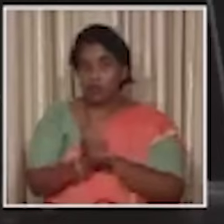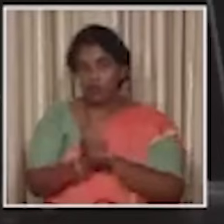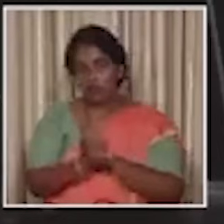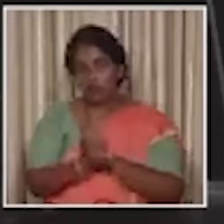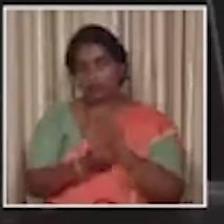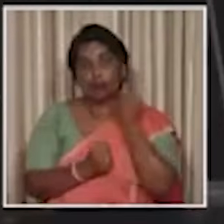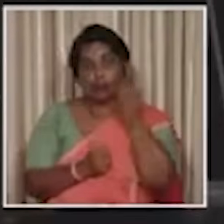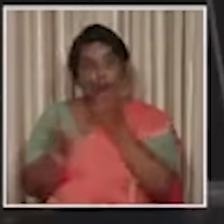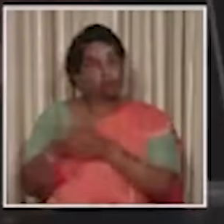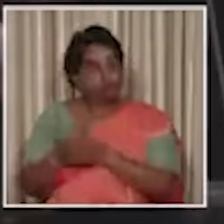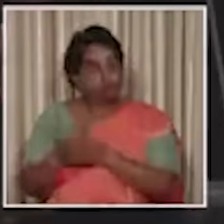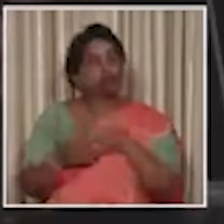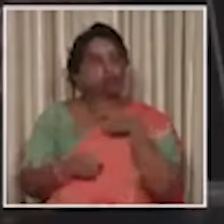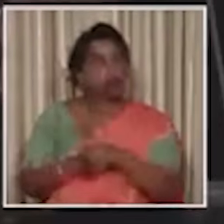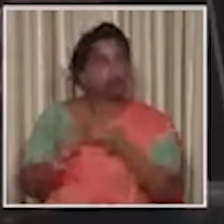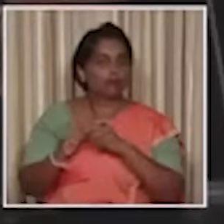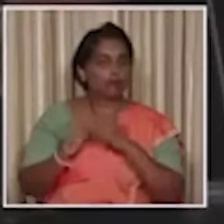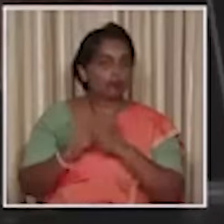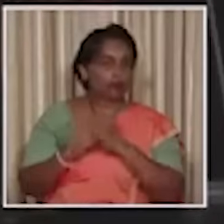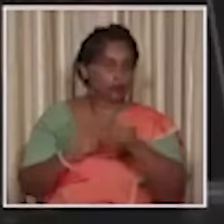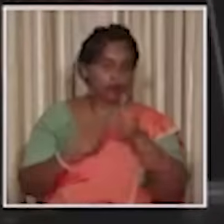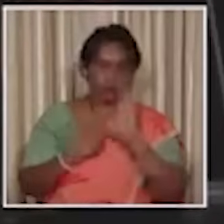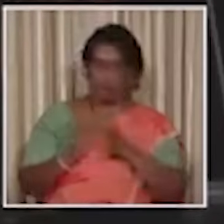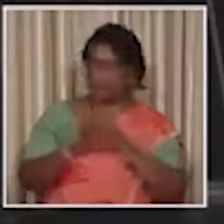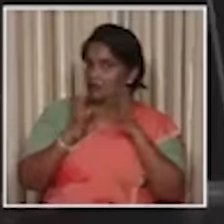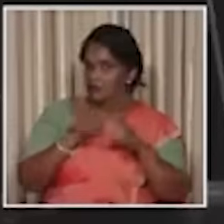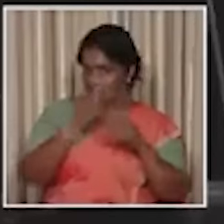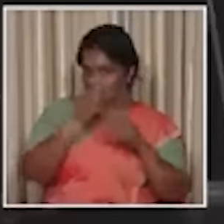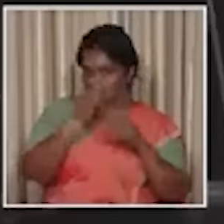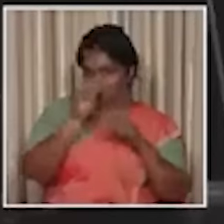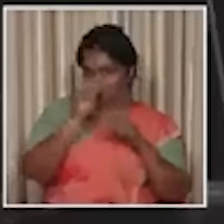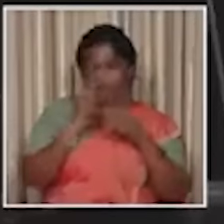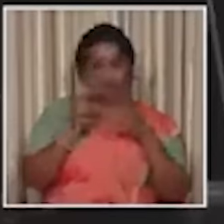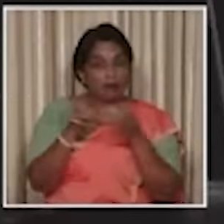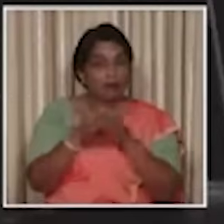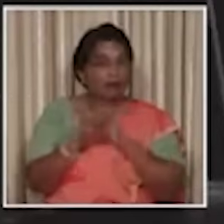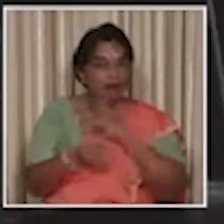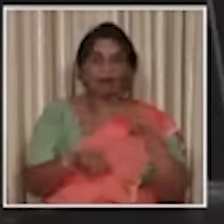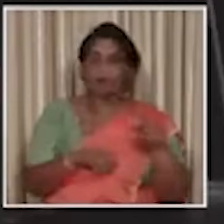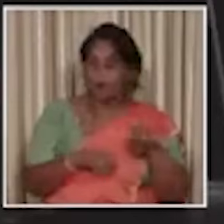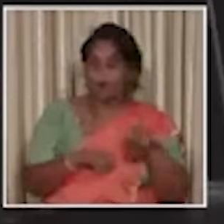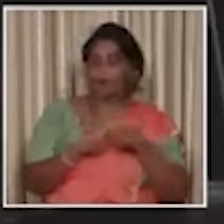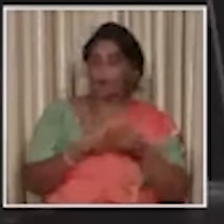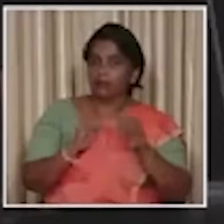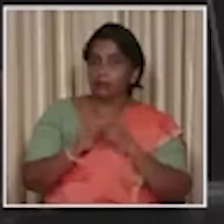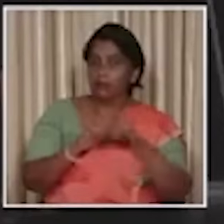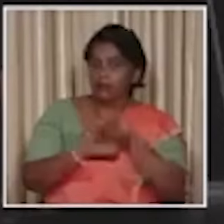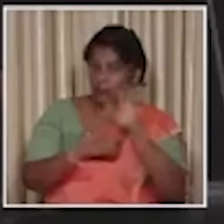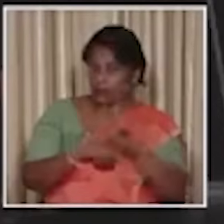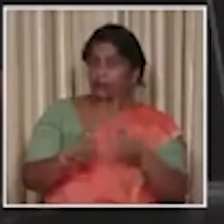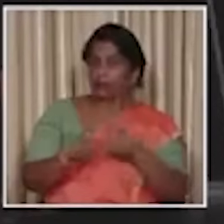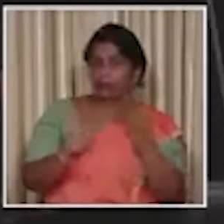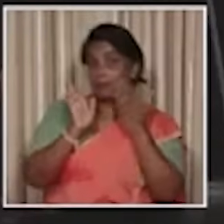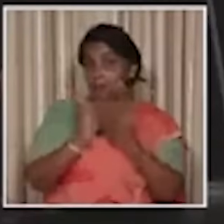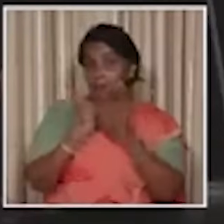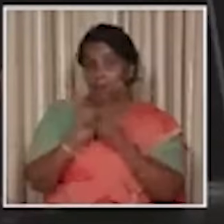நிகழ்வுகளை குழப்புவதற்கென்றே பல குழுக்கள் உருவாக்கப்பட்டிருக்கிறது. அந்த குழுக்கள் மோதல்கள் இருப்பது போல காட்டி இந்த மாவீரர் தினங்களை குழப்புவதற்கான